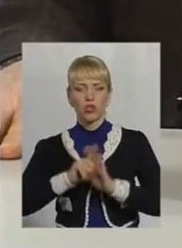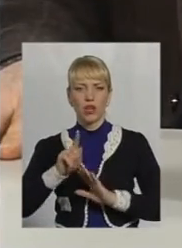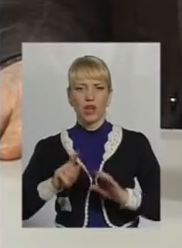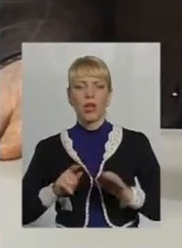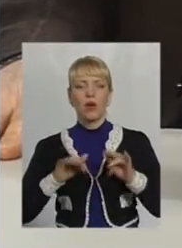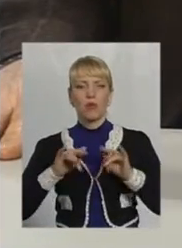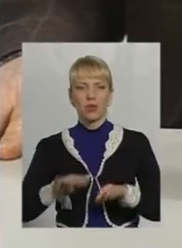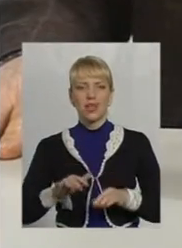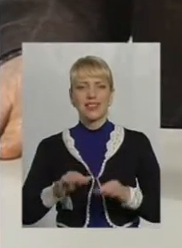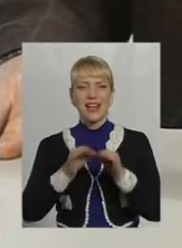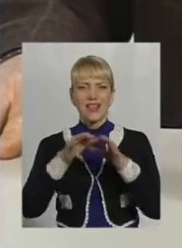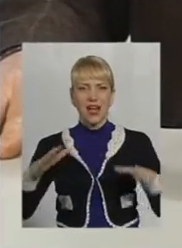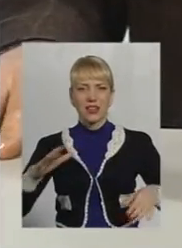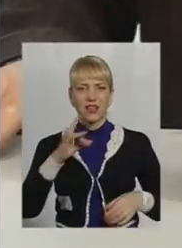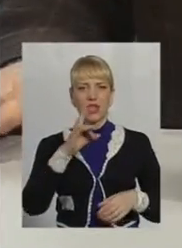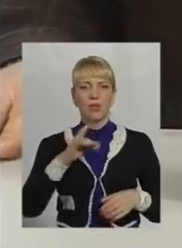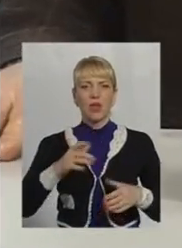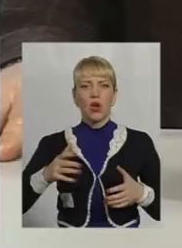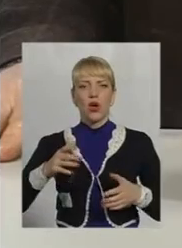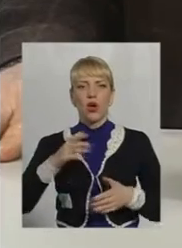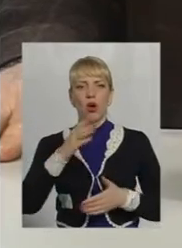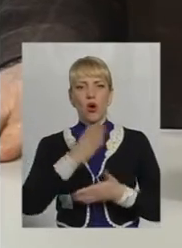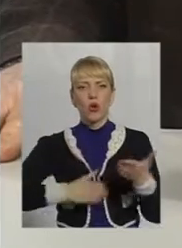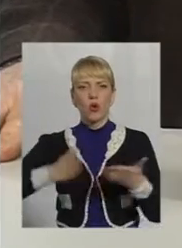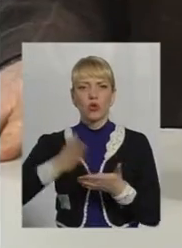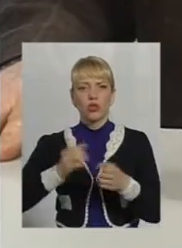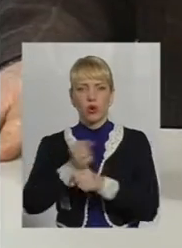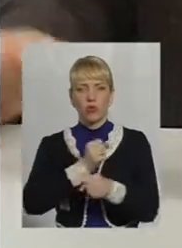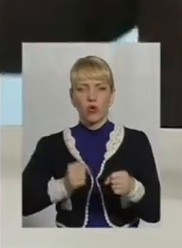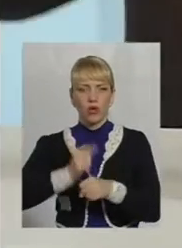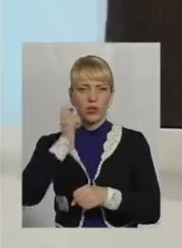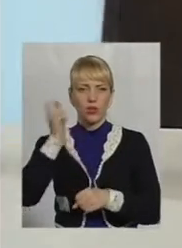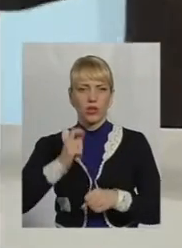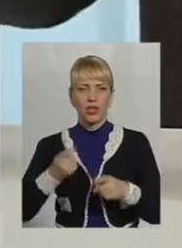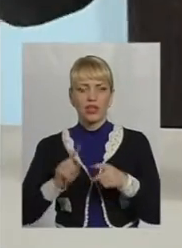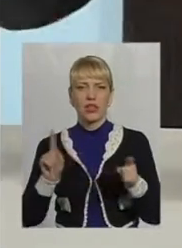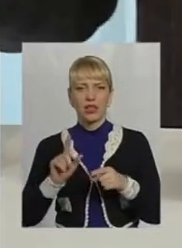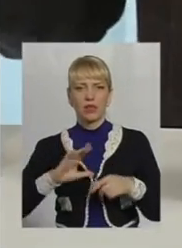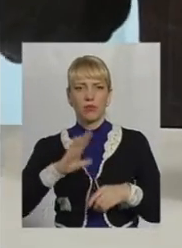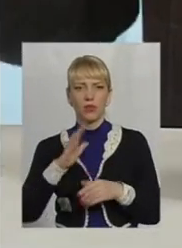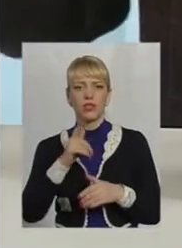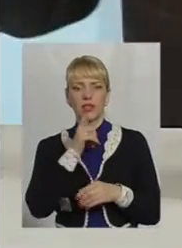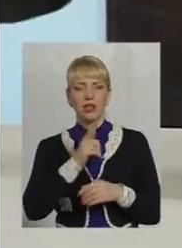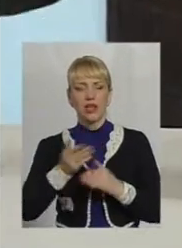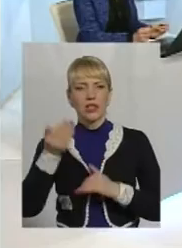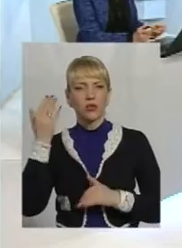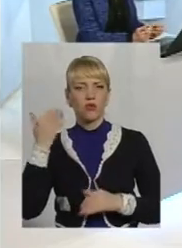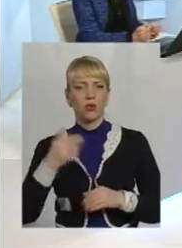роззброєння України в декларації про державний суверенітет, яка ухвалювалася ще задовго до незалежності.